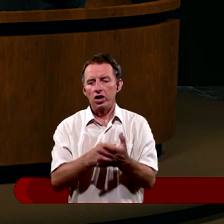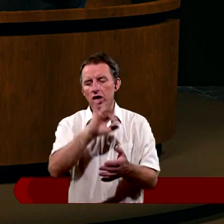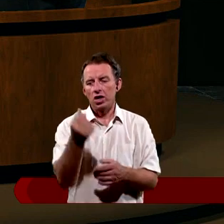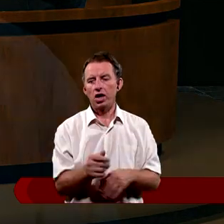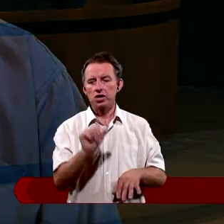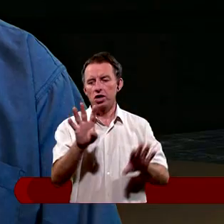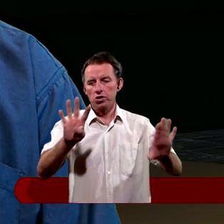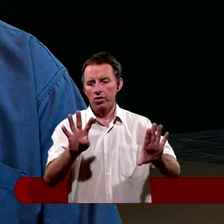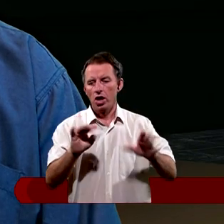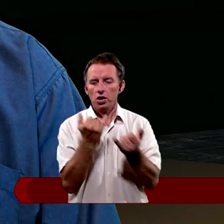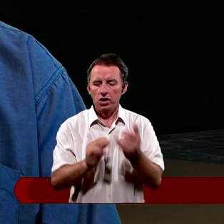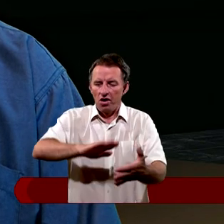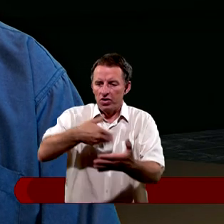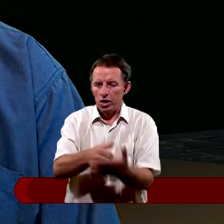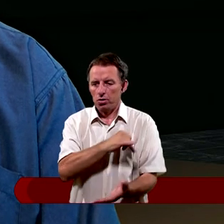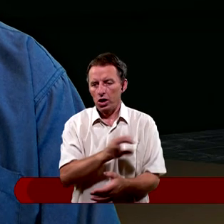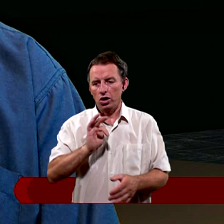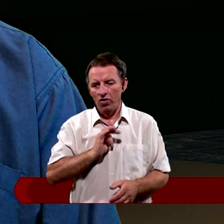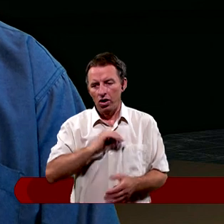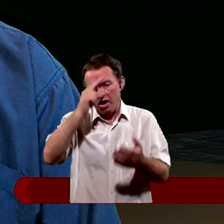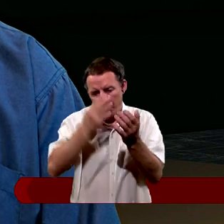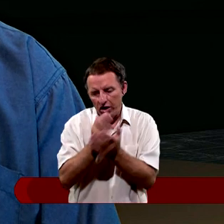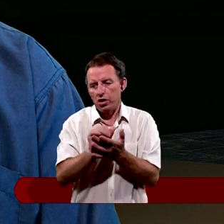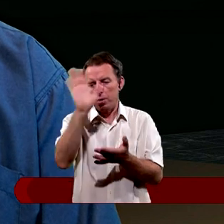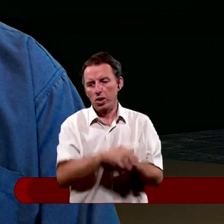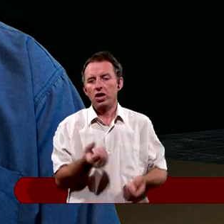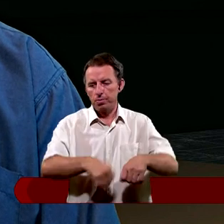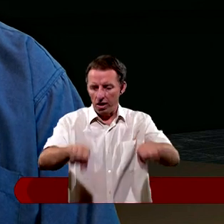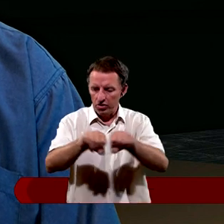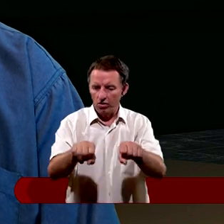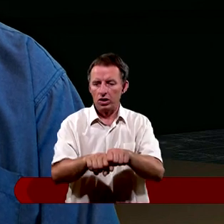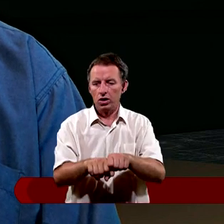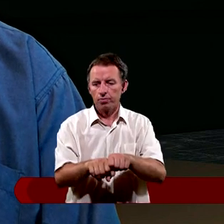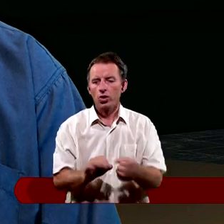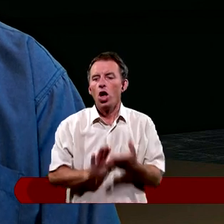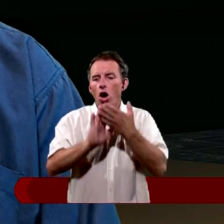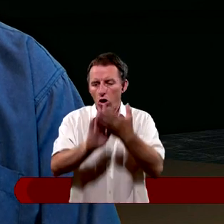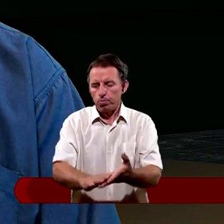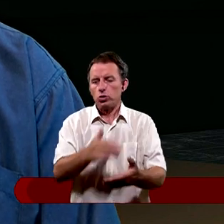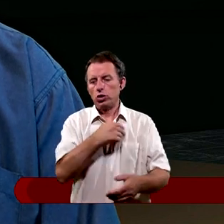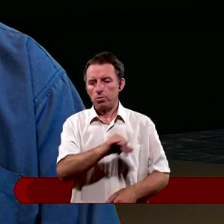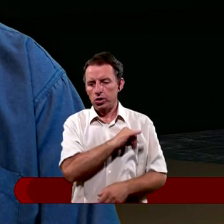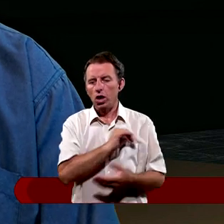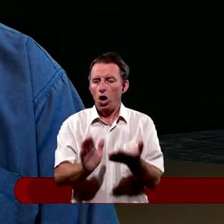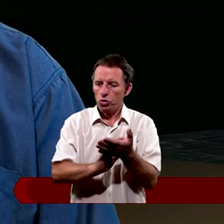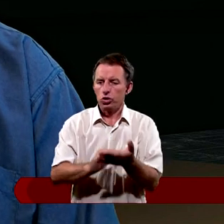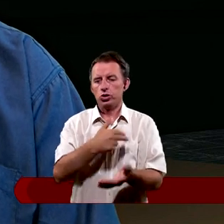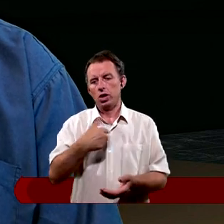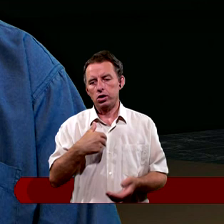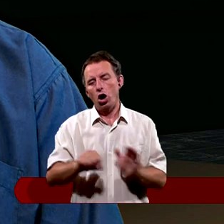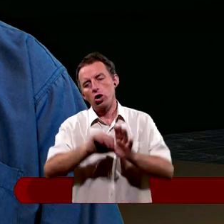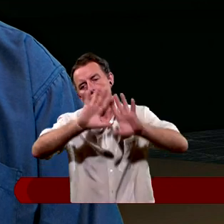Jana 1,9. Jeśli wyznajemy grzechy swoje, wierny jest Bóg i sprawiedliwy i odpuści nam grzechy i oczyści